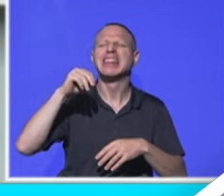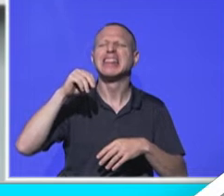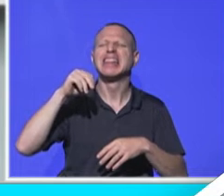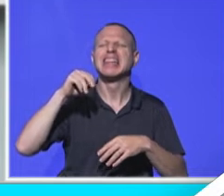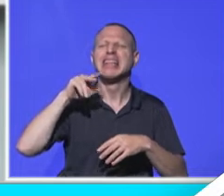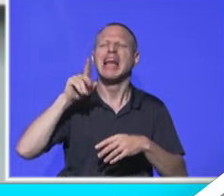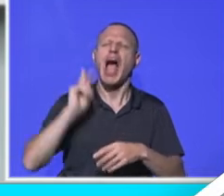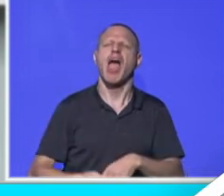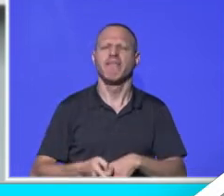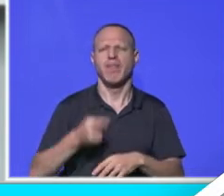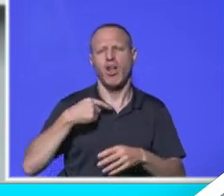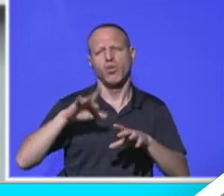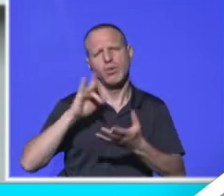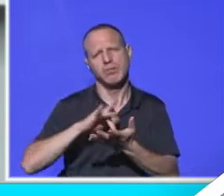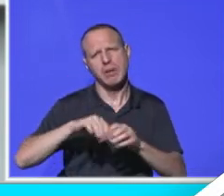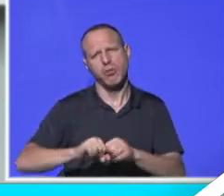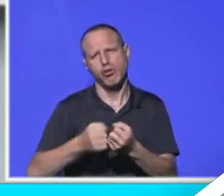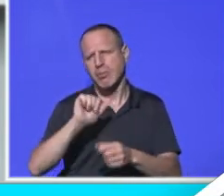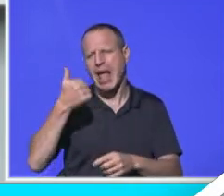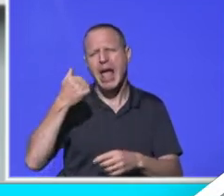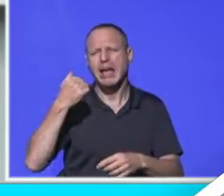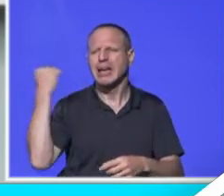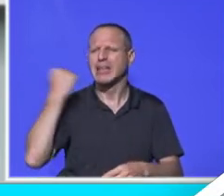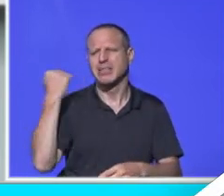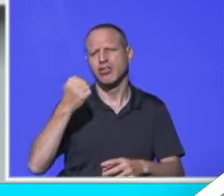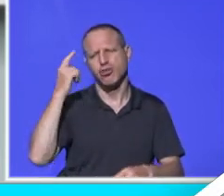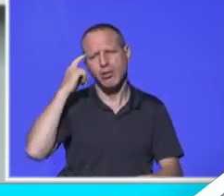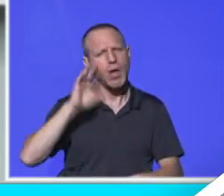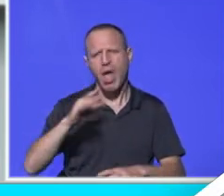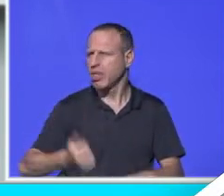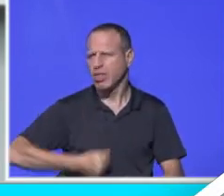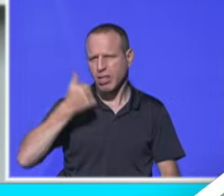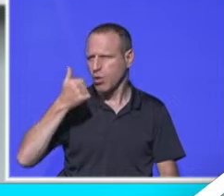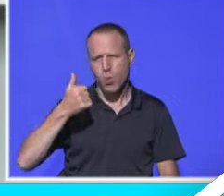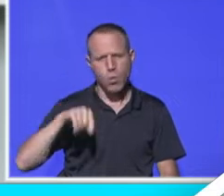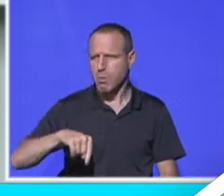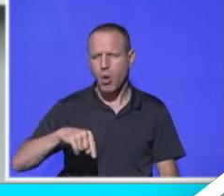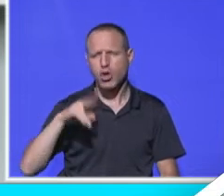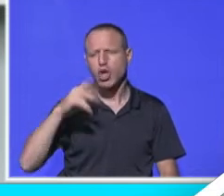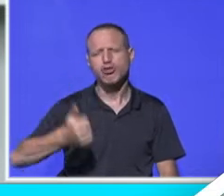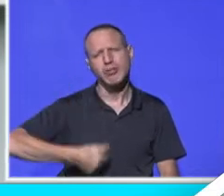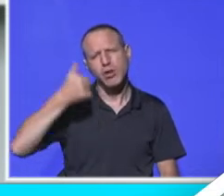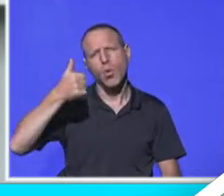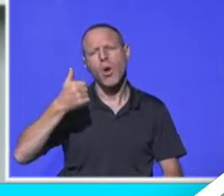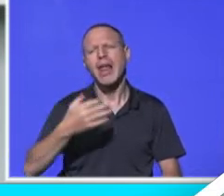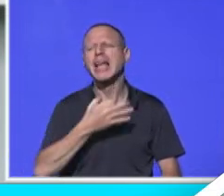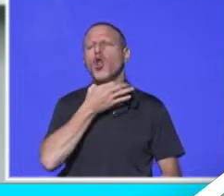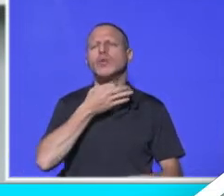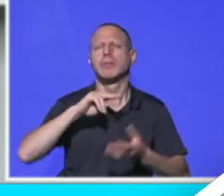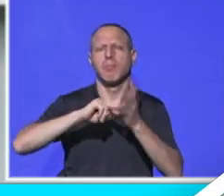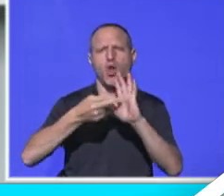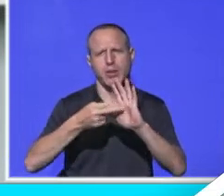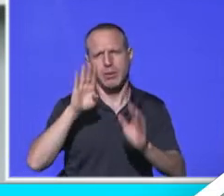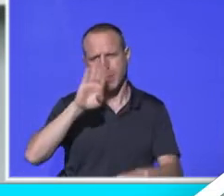הכי חמור שידענו. אין פה באמת ניהול. יש פה ניהול על פי אילוצים פוליטיים. בנימין